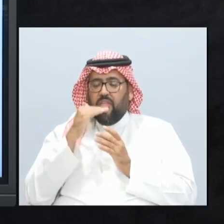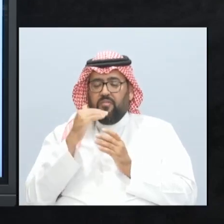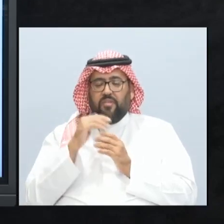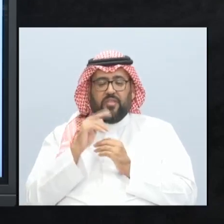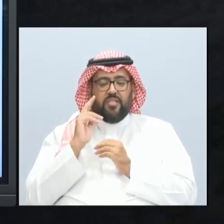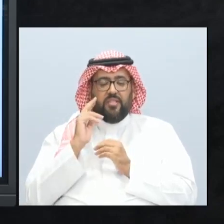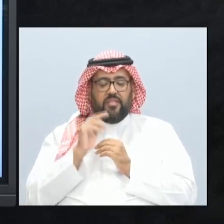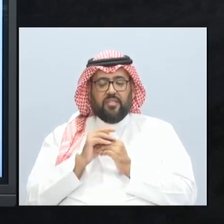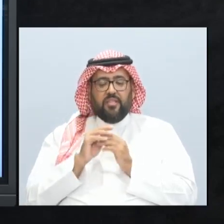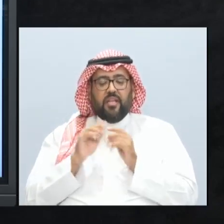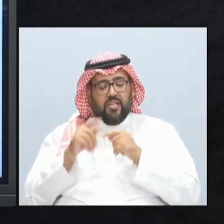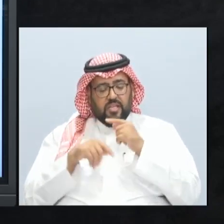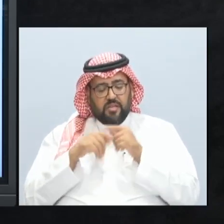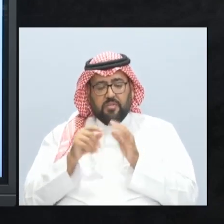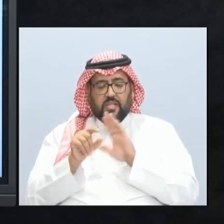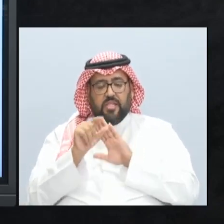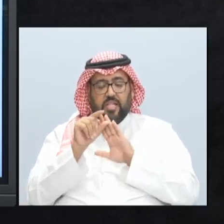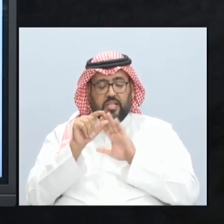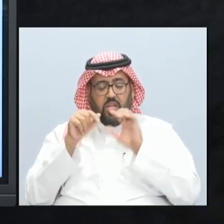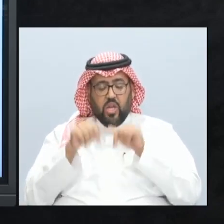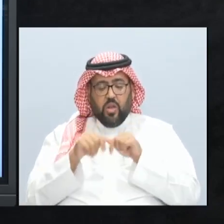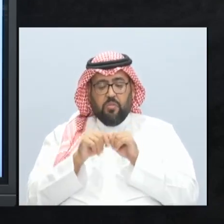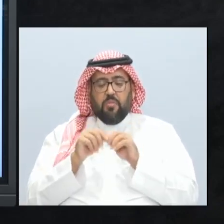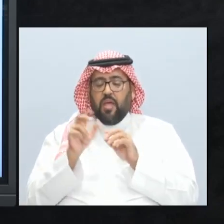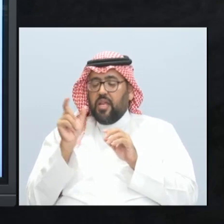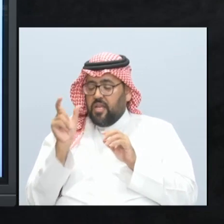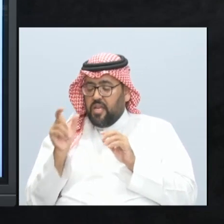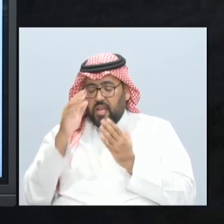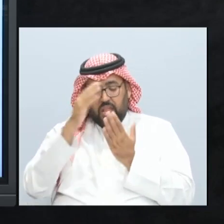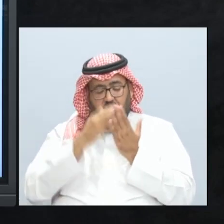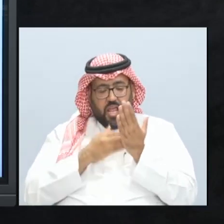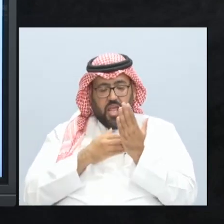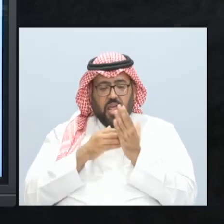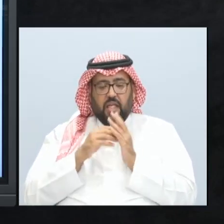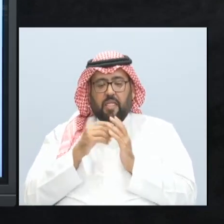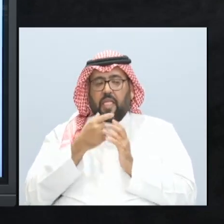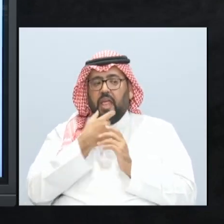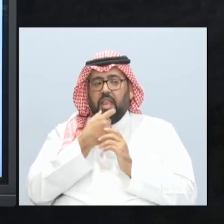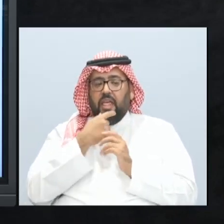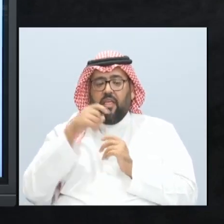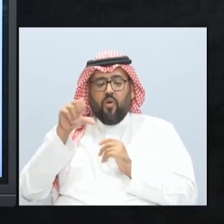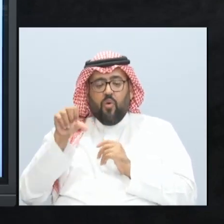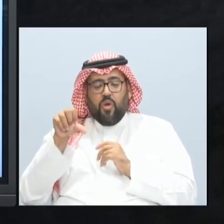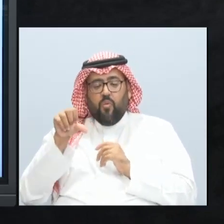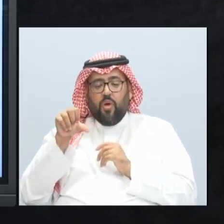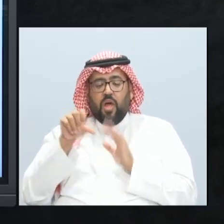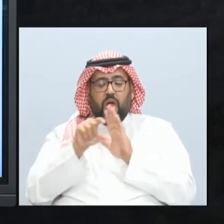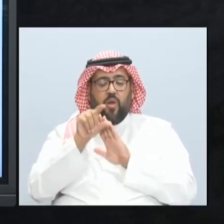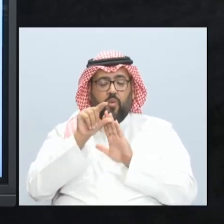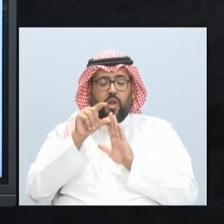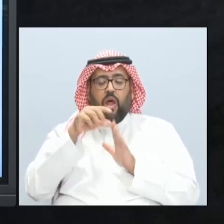السمع سوف نكمل درسنا اليوم عن نص الملك الرياض والملك الشجاع